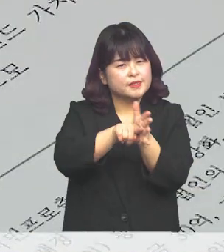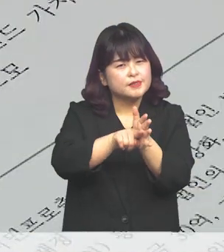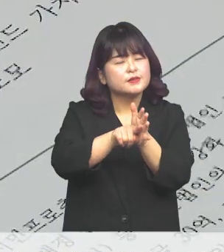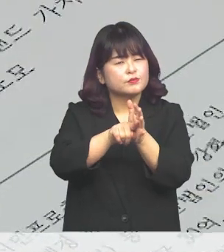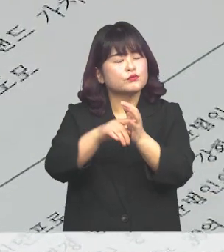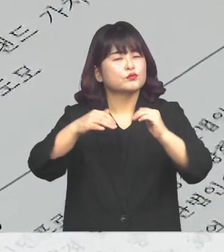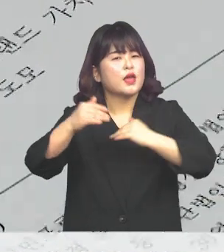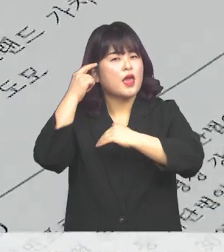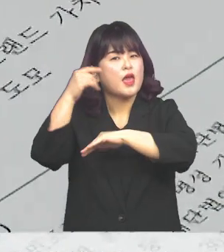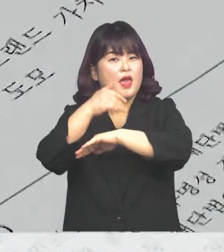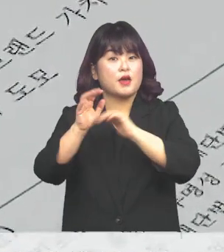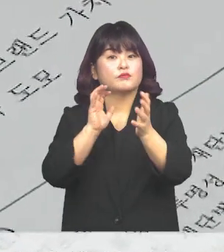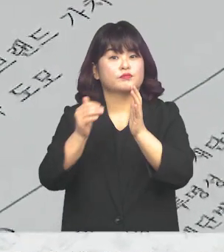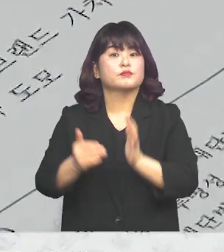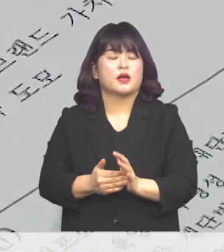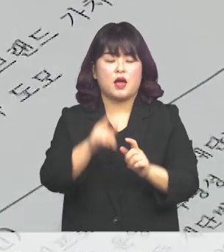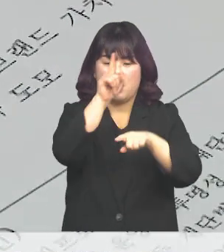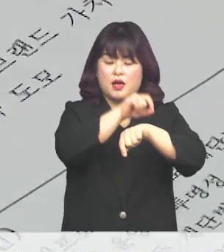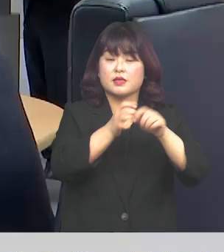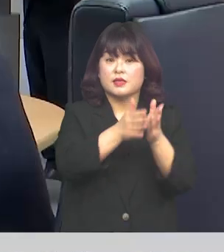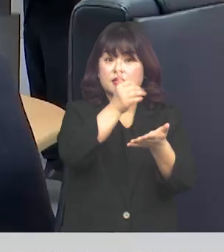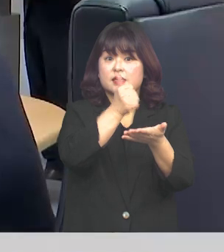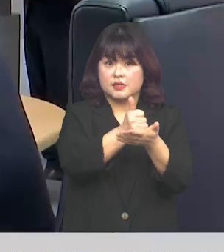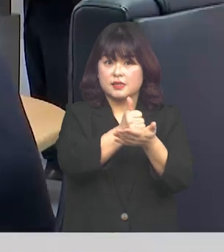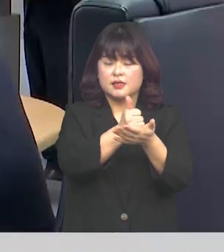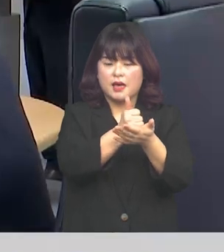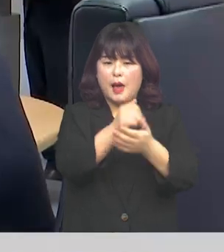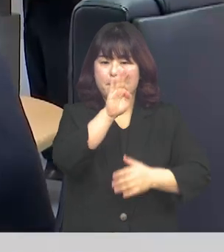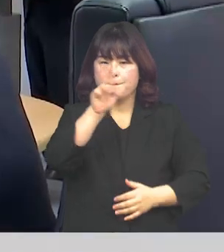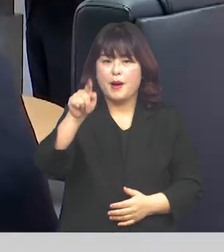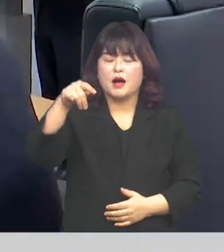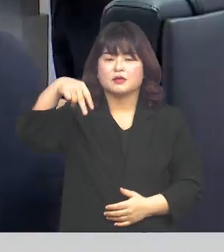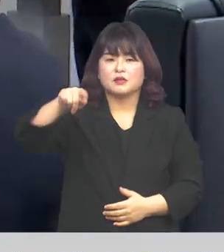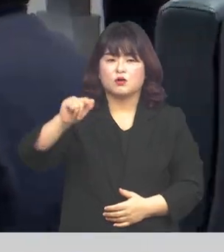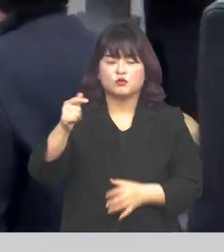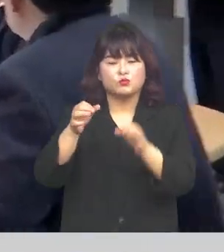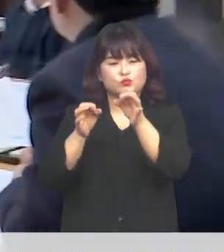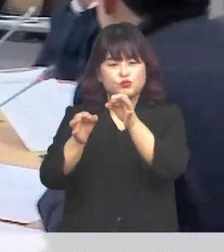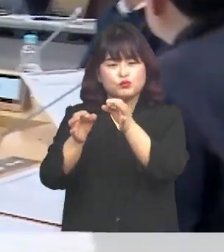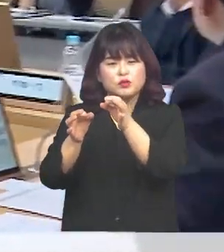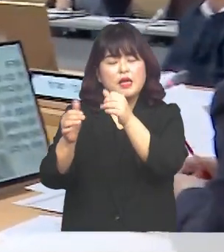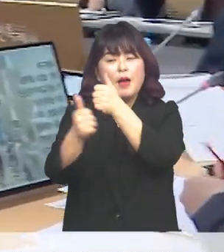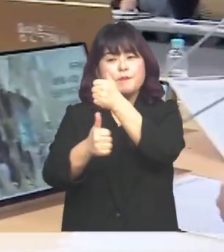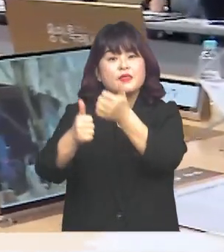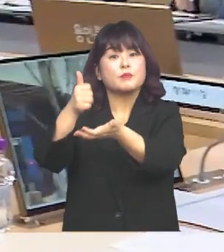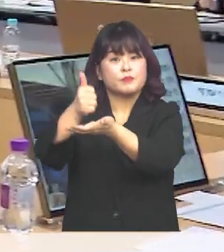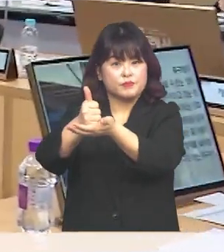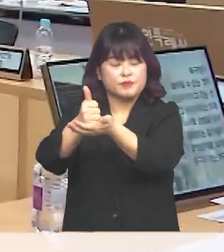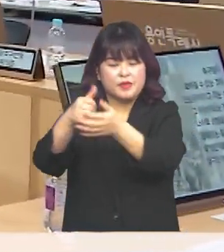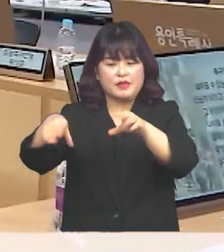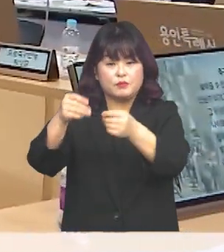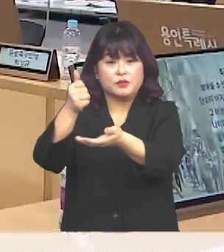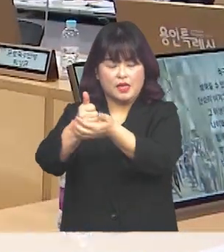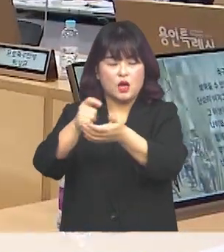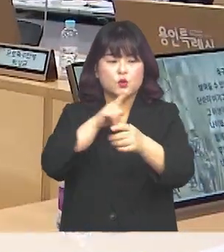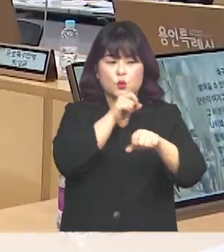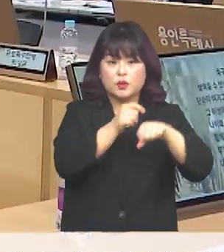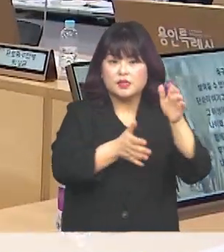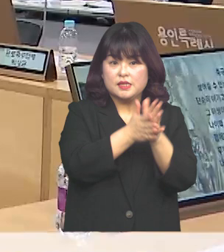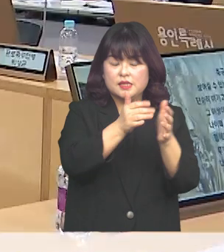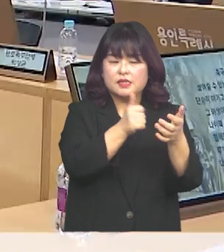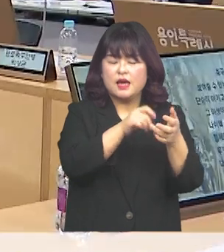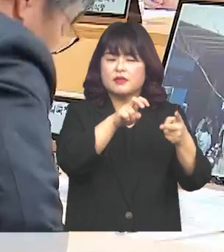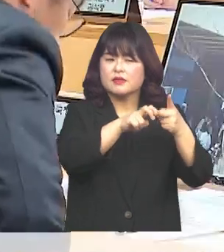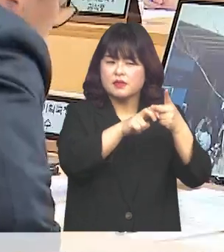전략을 논의했습니다. 회의에는 이상일 용인특례시장, 박성균 한국프로축구연맹 사무국장, 최희학